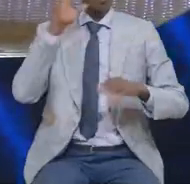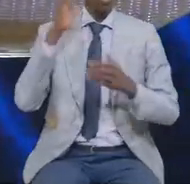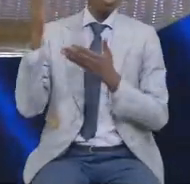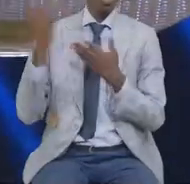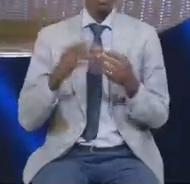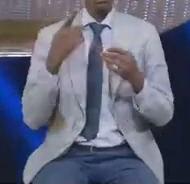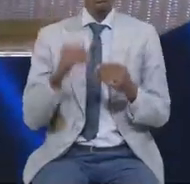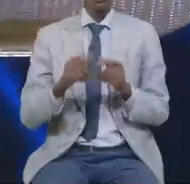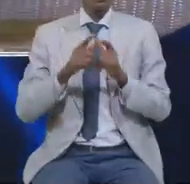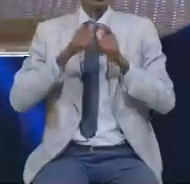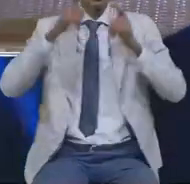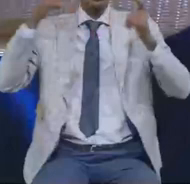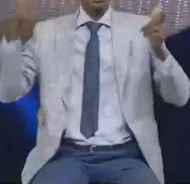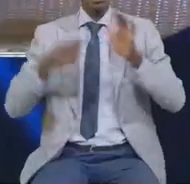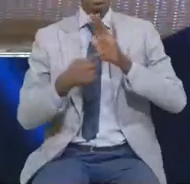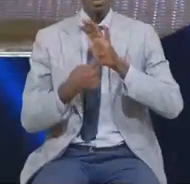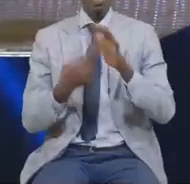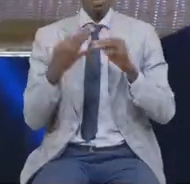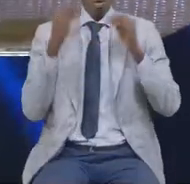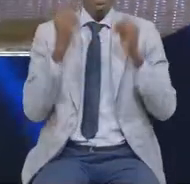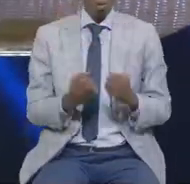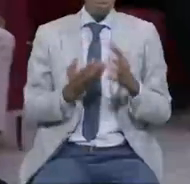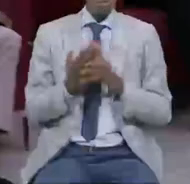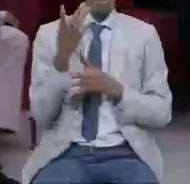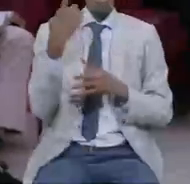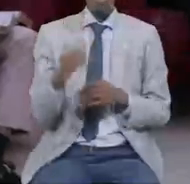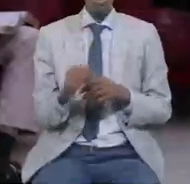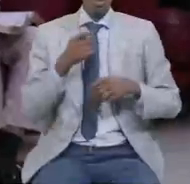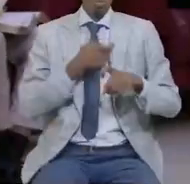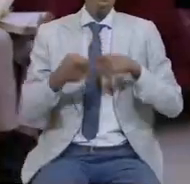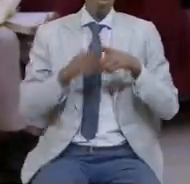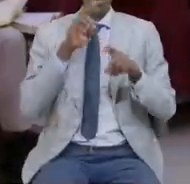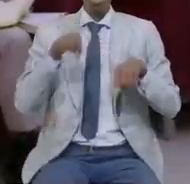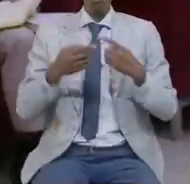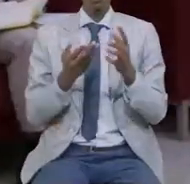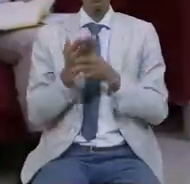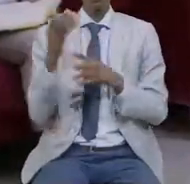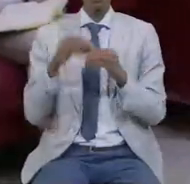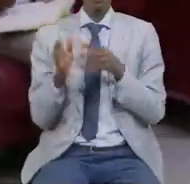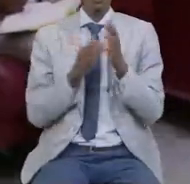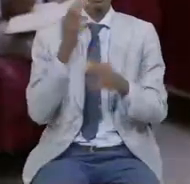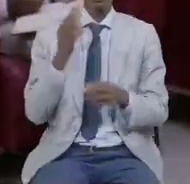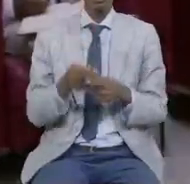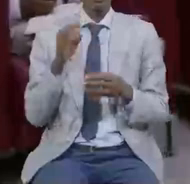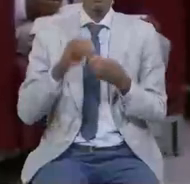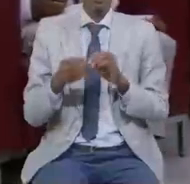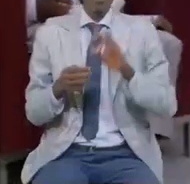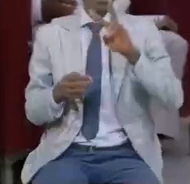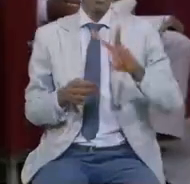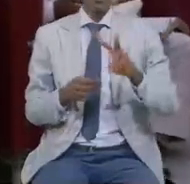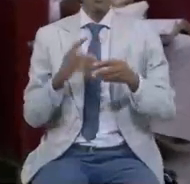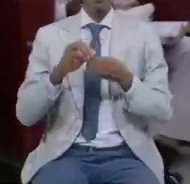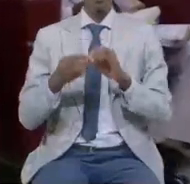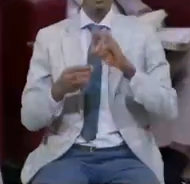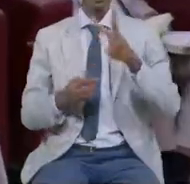Ne vous en faites pas. Le Seigneur va se manifester puissamment par la persécution que vous traversez au nom de Jésus.